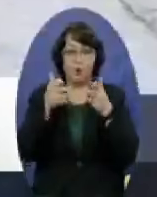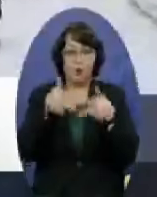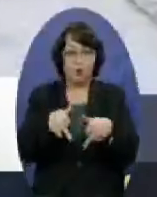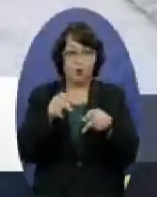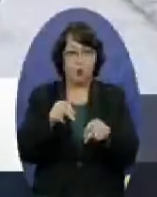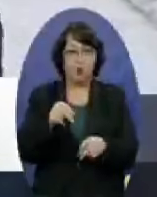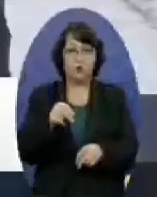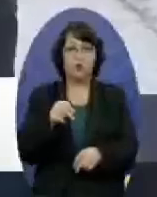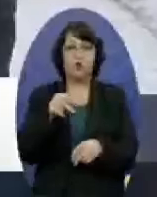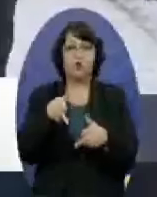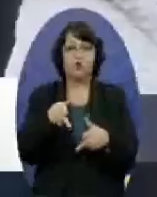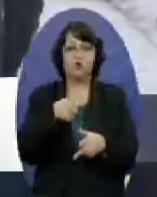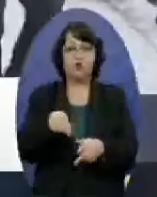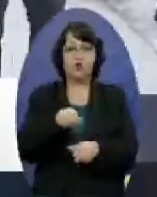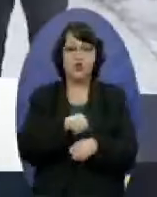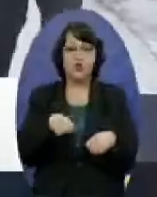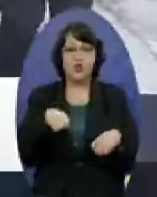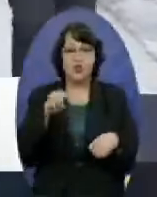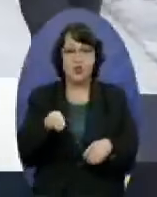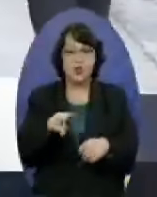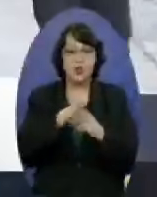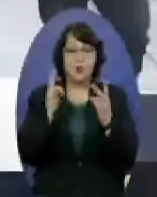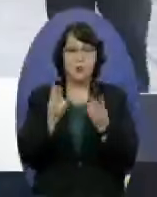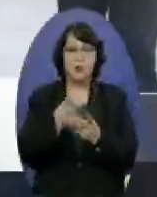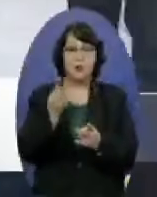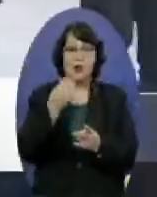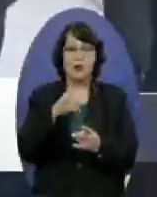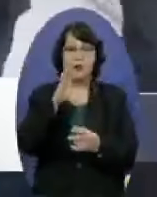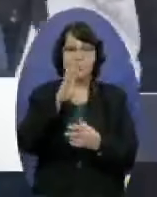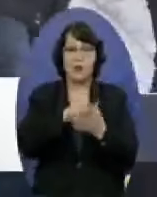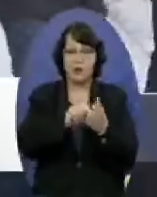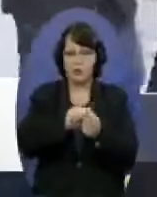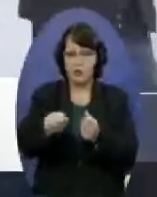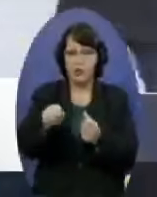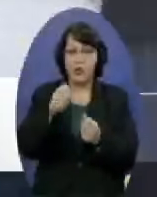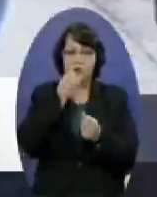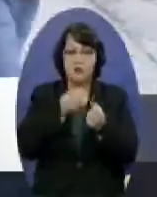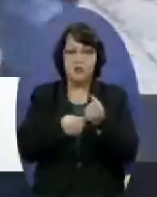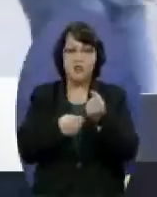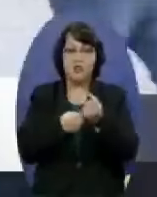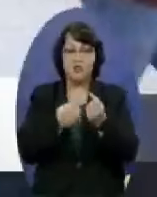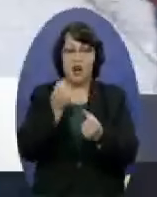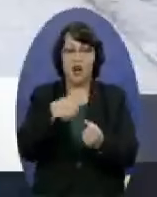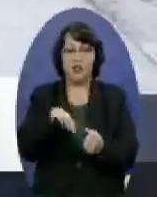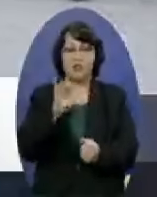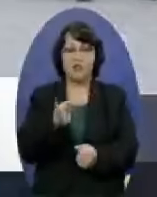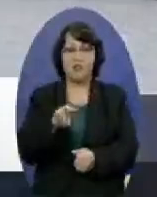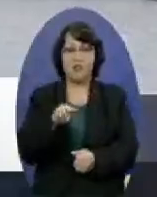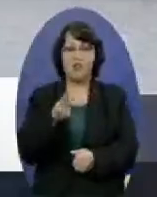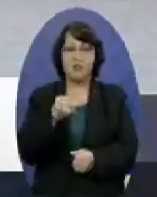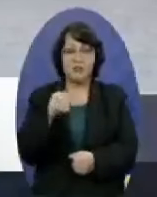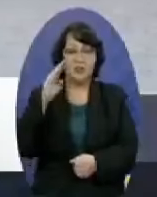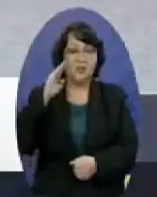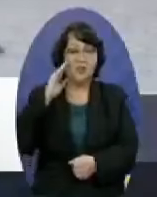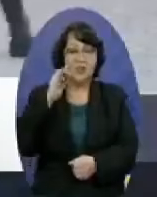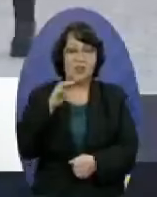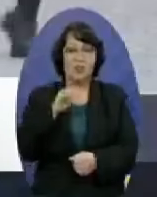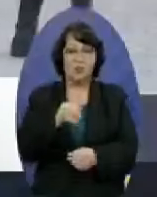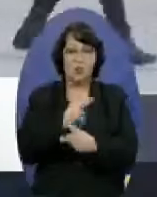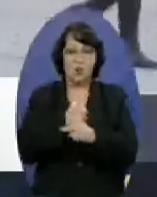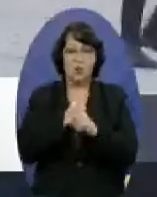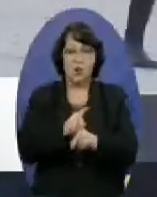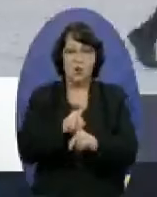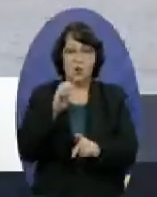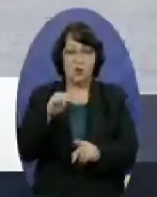хөгжлийн бэрхшээлт иргэний тэтгэвэр, за нийгмийн даатгалын сангаас олгодог тижээгчийн алдсны тэтгэмж, цэргийн тэтгэмжийн хуулийн дагуу тэтгэврд гарсан хүмүүс